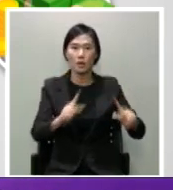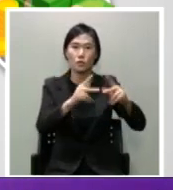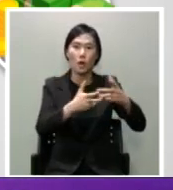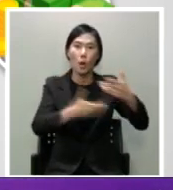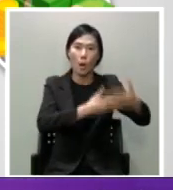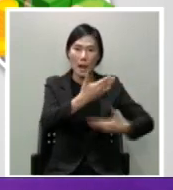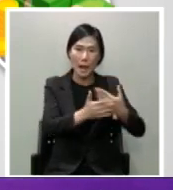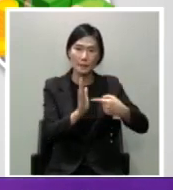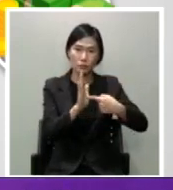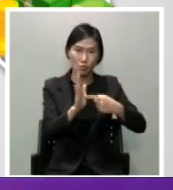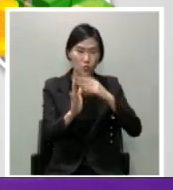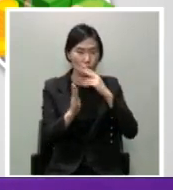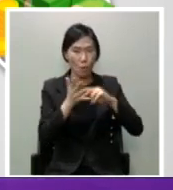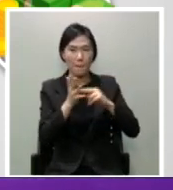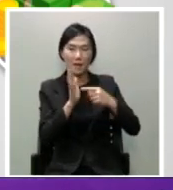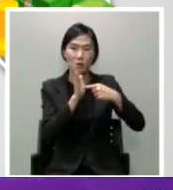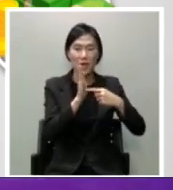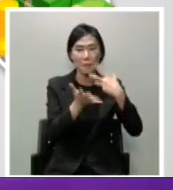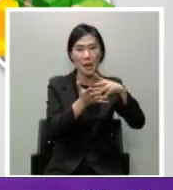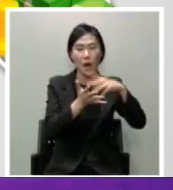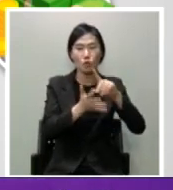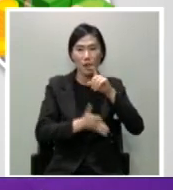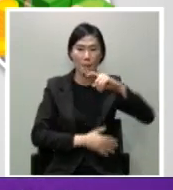เรื่องนี้ขึ้นเราจะเอาอะไรไปพูดกับเขา